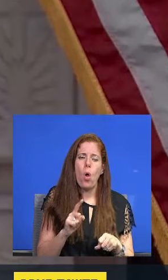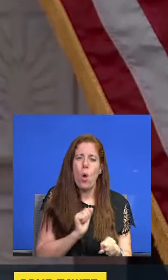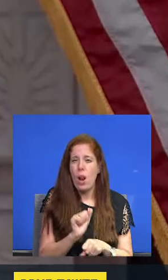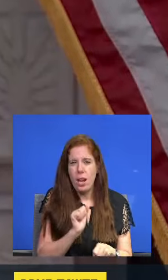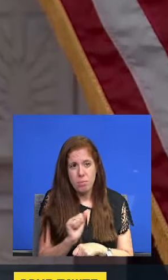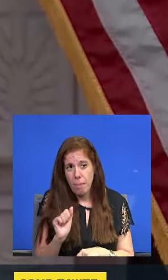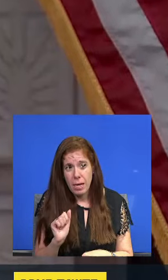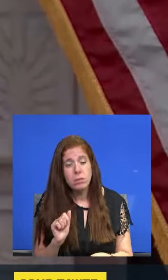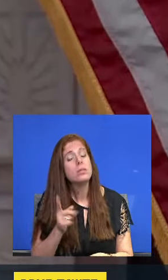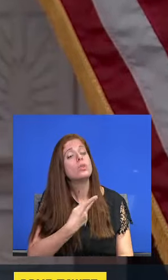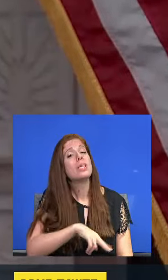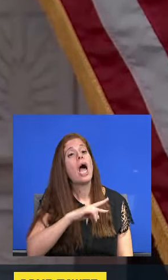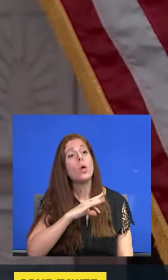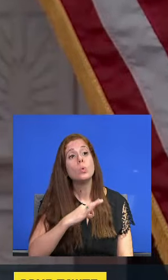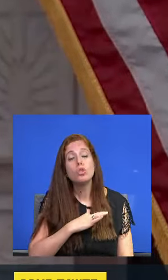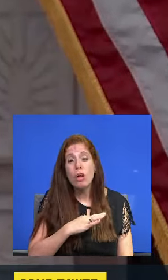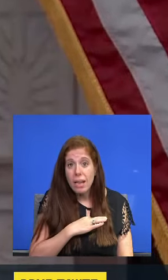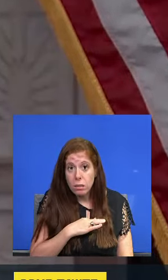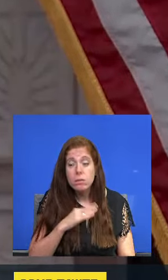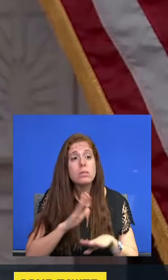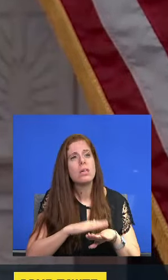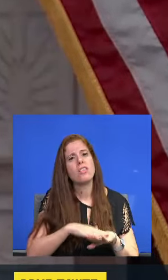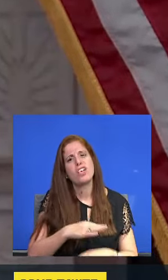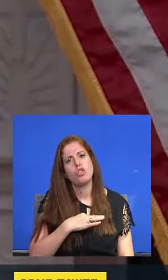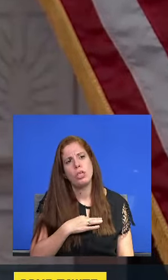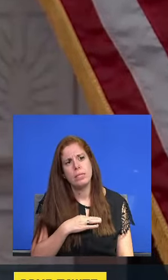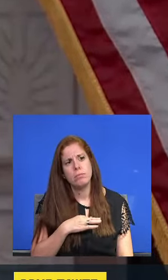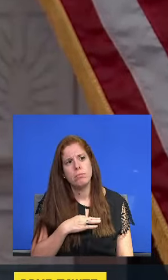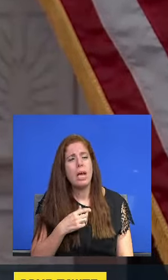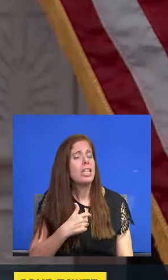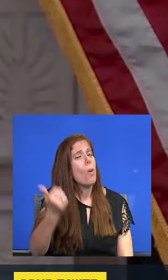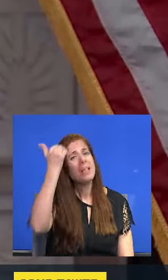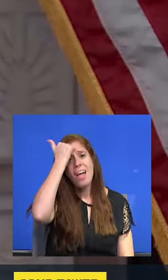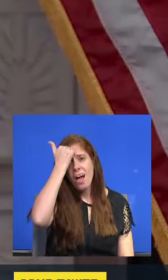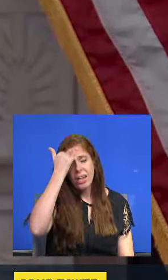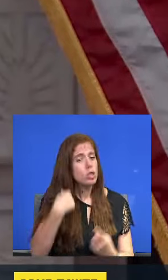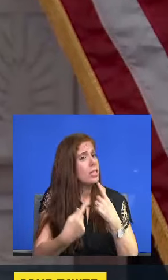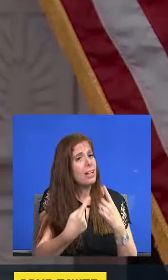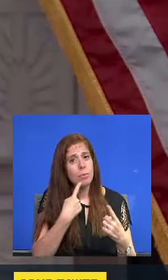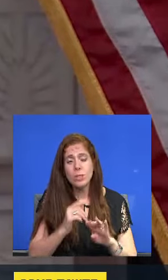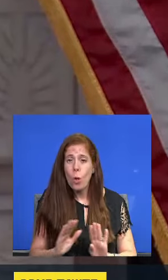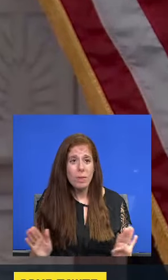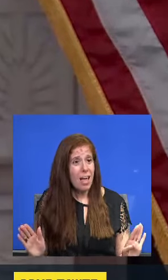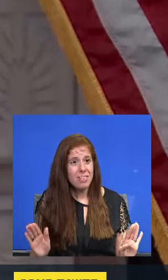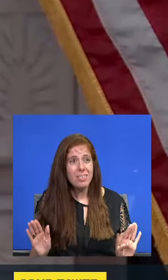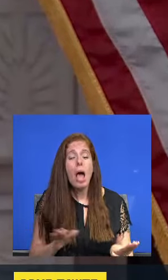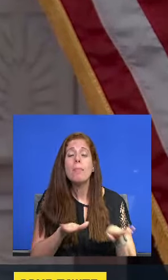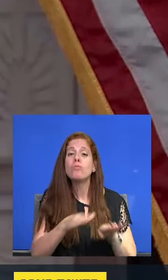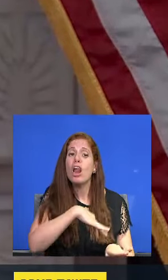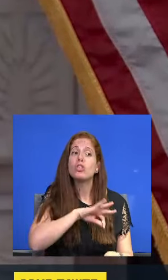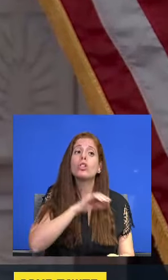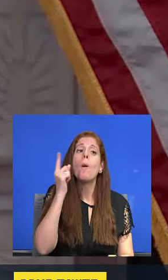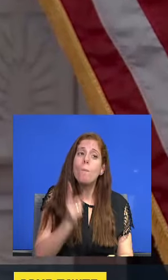It is my responsibility. It is my job. I do not regret negotiating. Our government is designed to